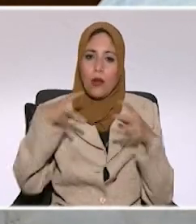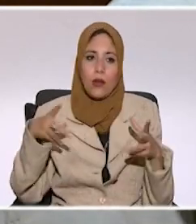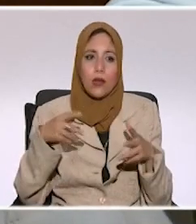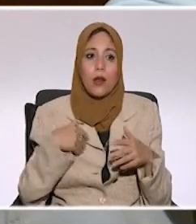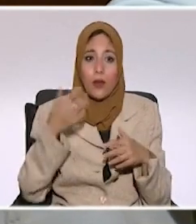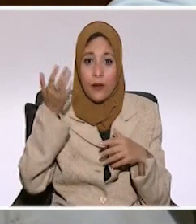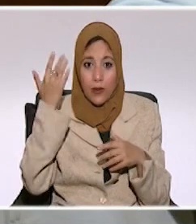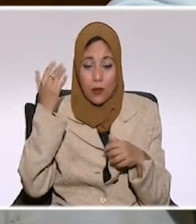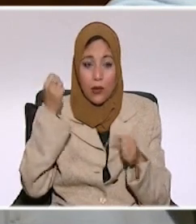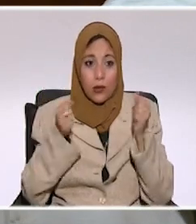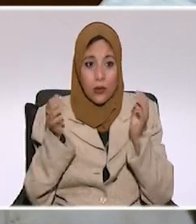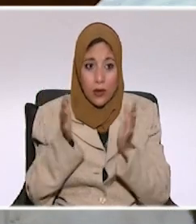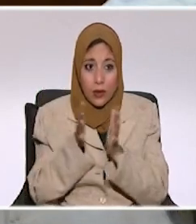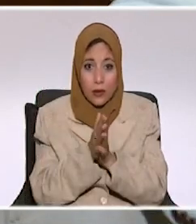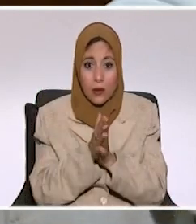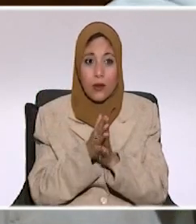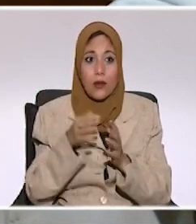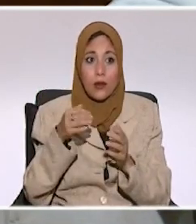يعني في الحادثه